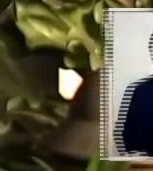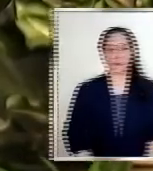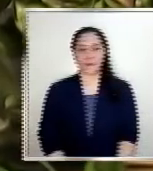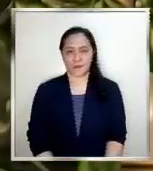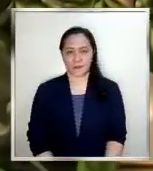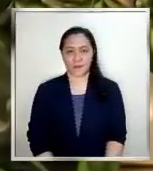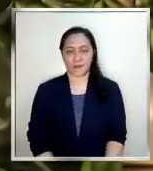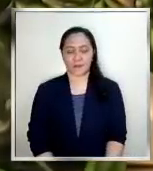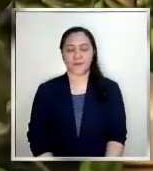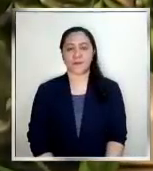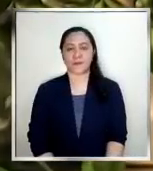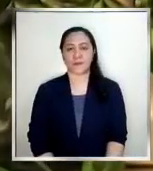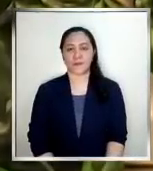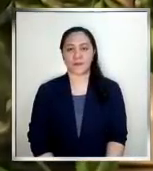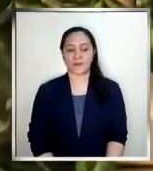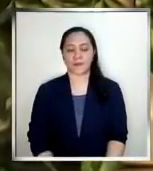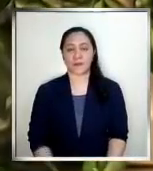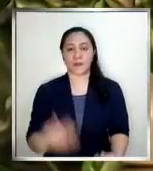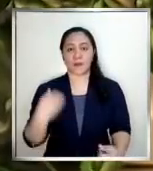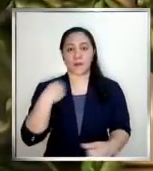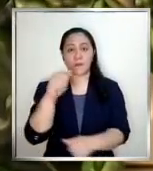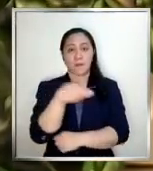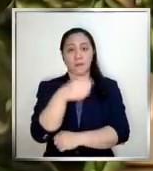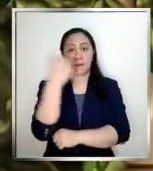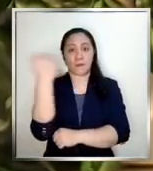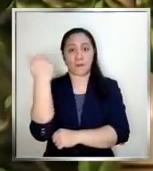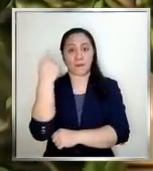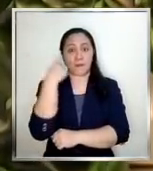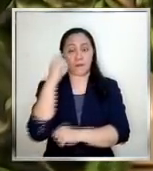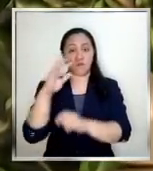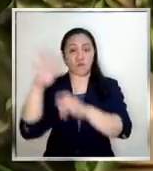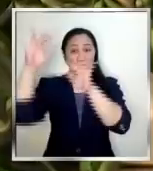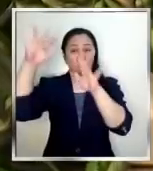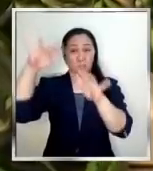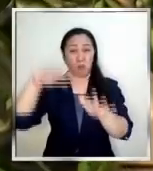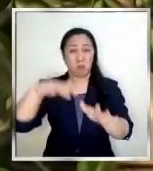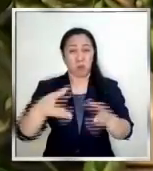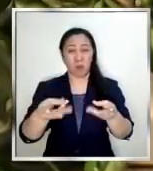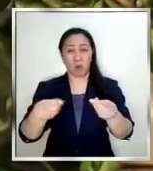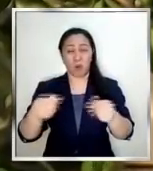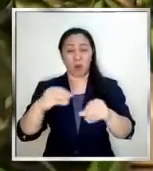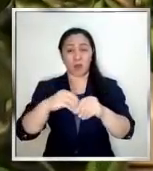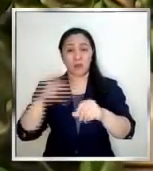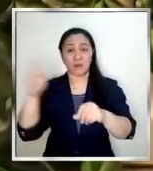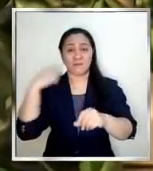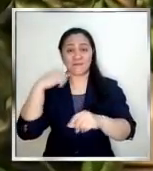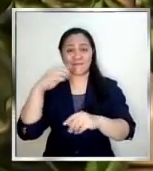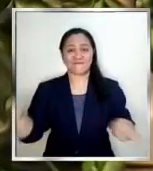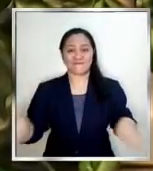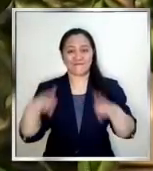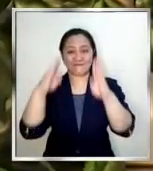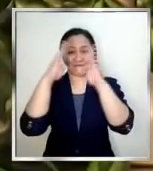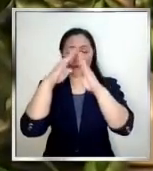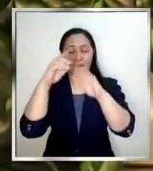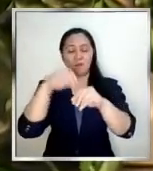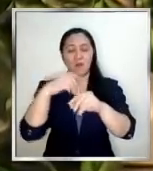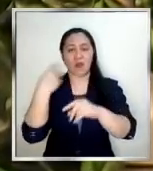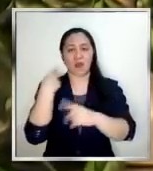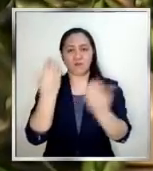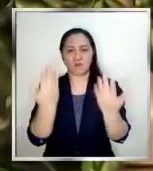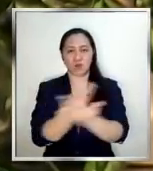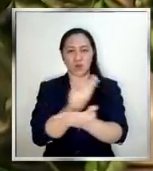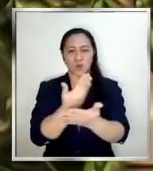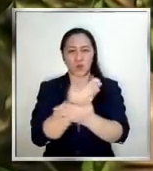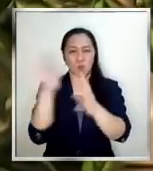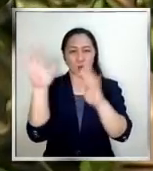Bukod sa baha at landslide, nag-iingat ang mga taga-Albay sa muling pagragasa ng lahar ngayong posible ang bagong bagyo. At mula sa Legazpi City,